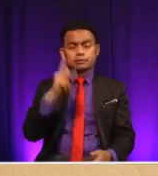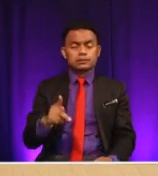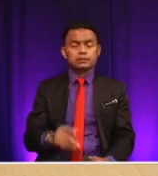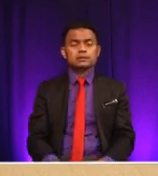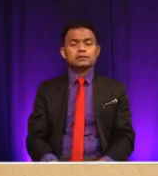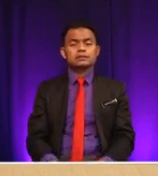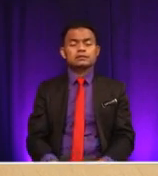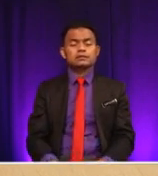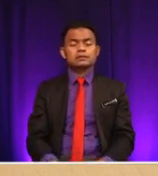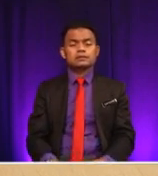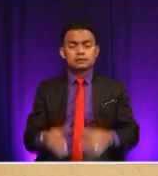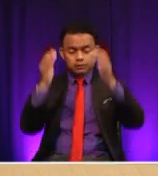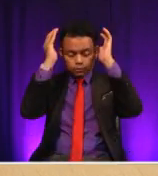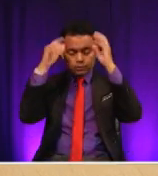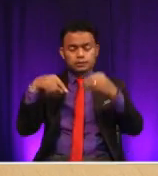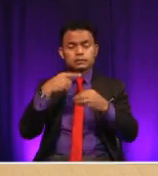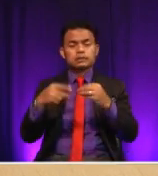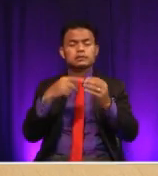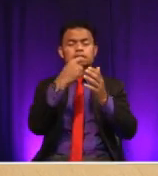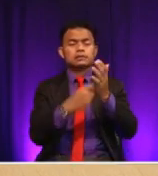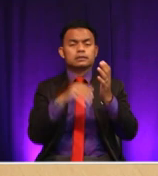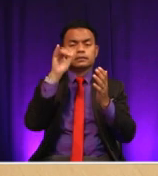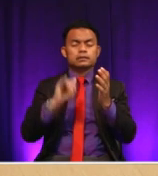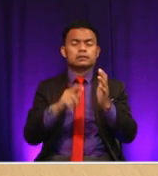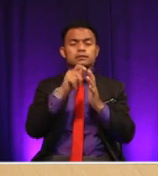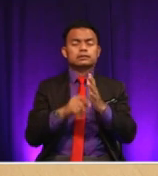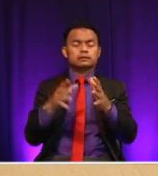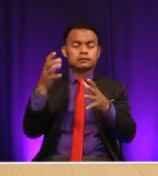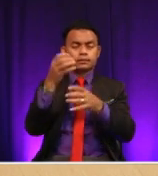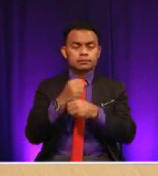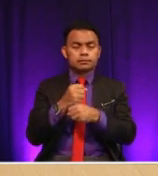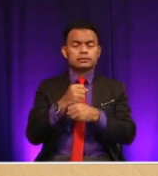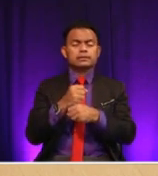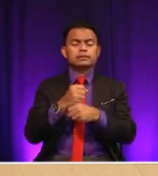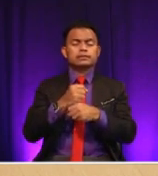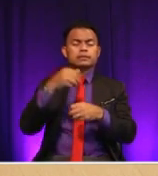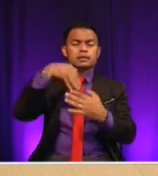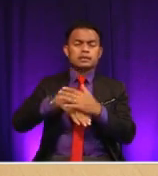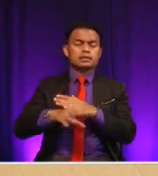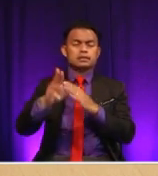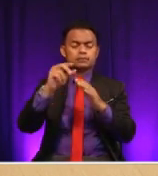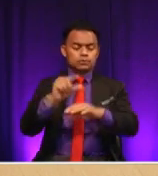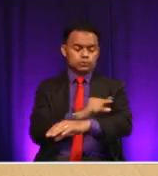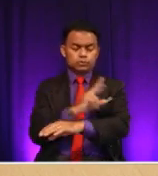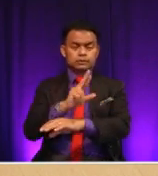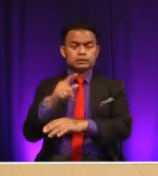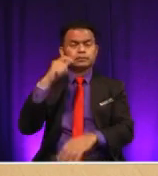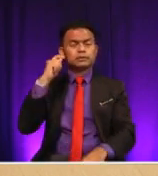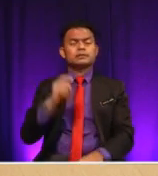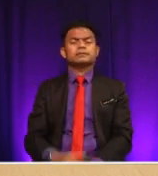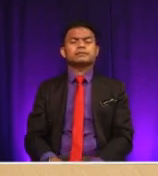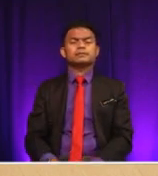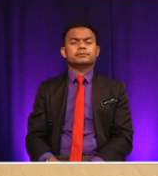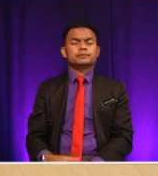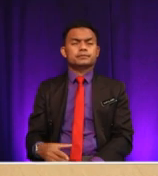tentang terhadap nilai yang terdapat dalam gurindam ketika tadi Oke jadi kita keluarkan